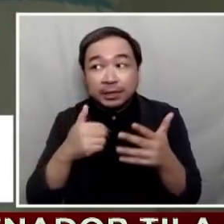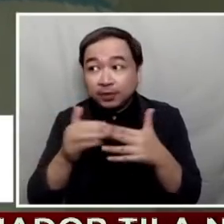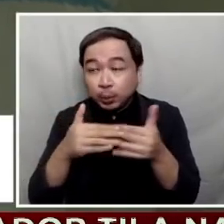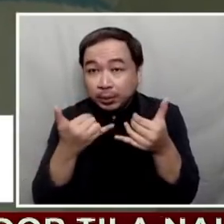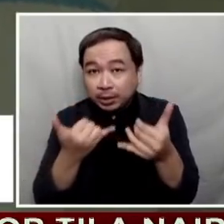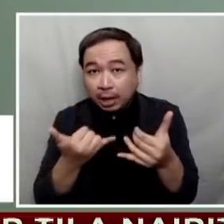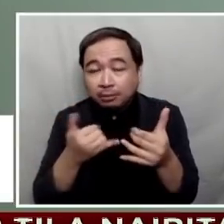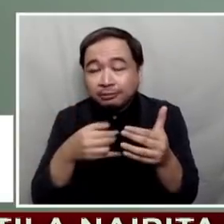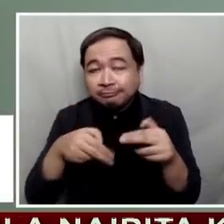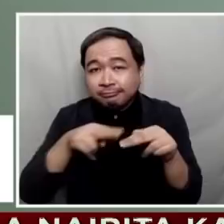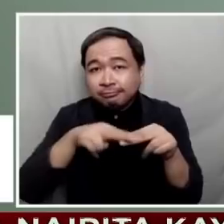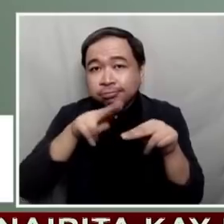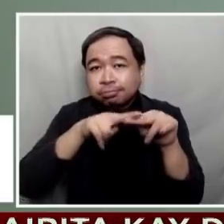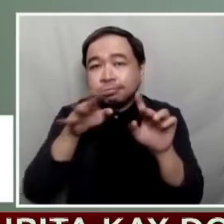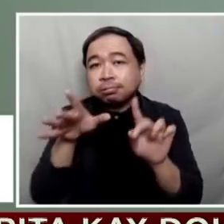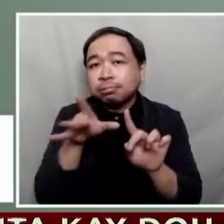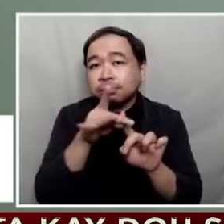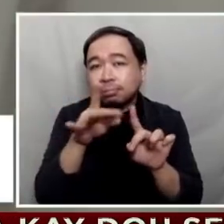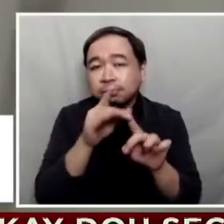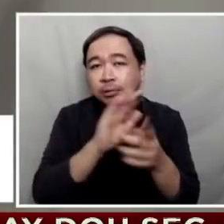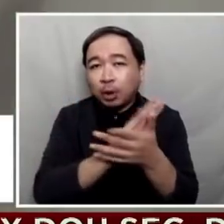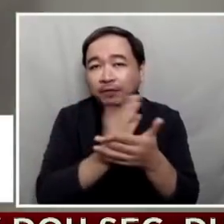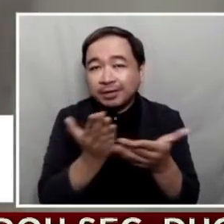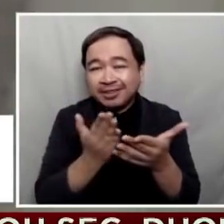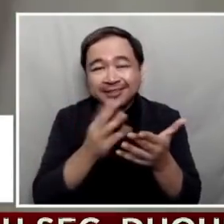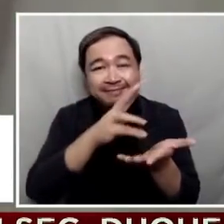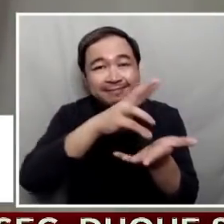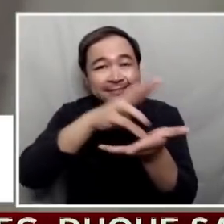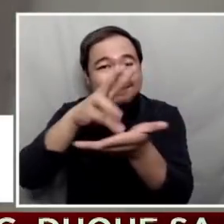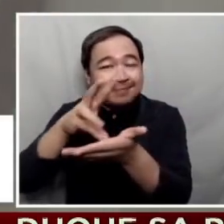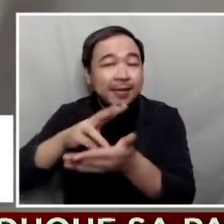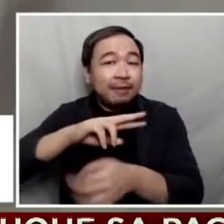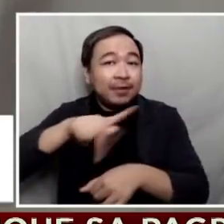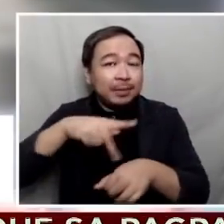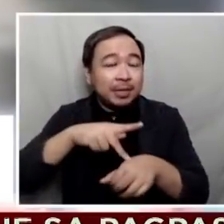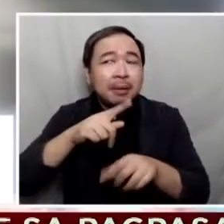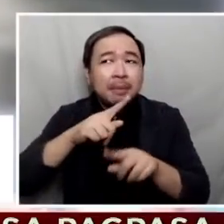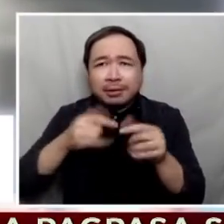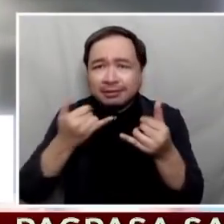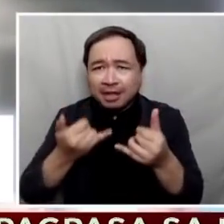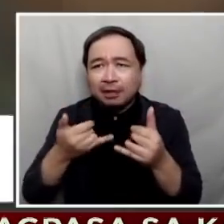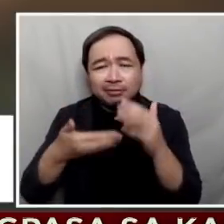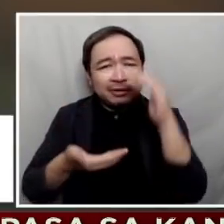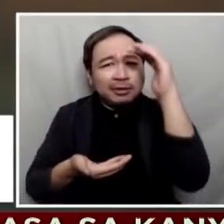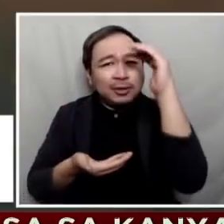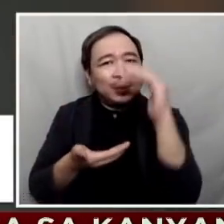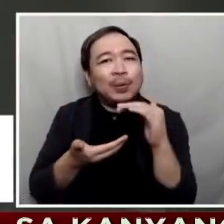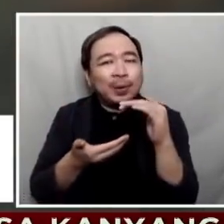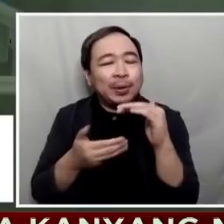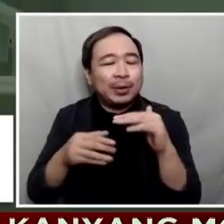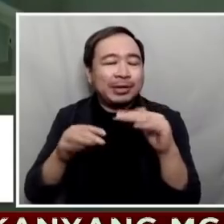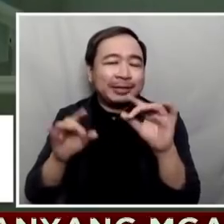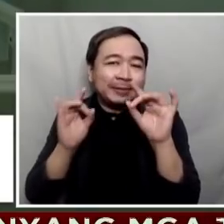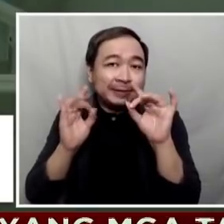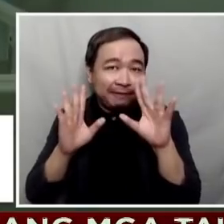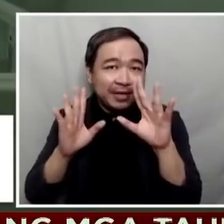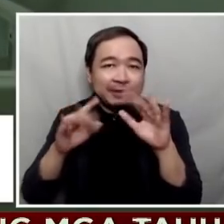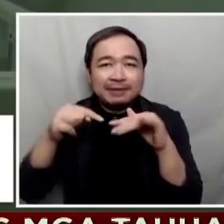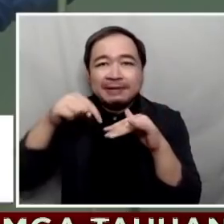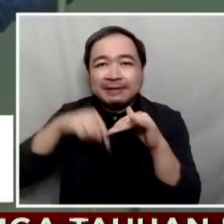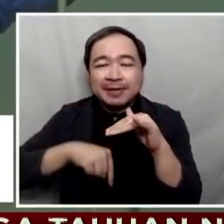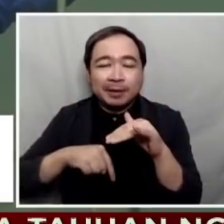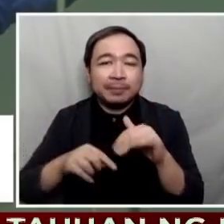ng COVID-19 sa maraming lugar sa bansa, bumababa naman ang severe at critical cases. Aminado si Yusek Vega